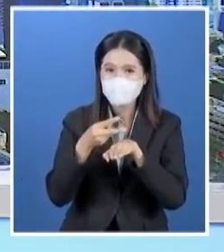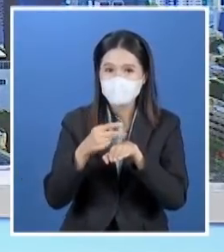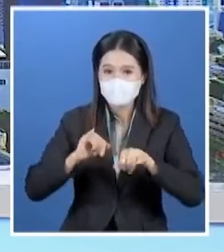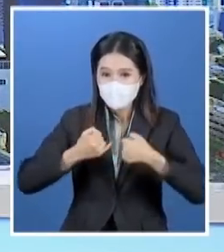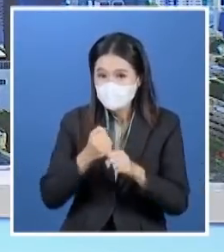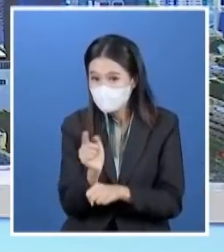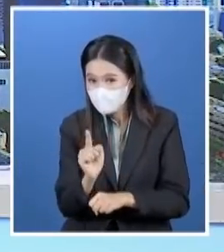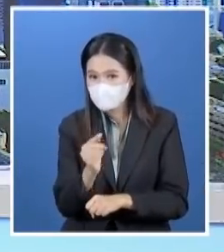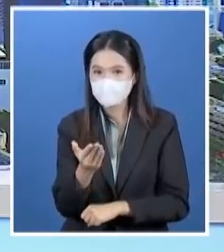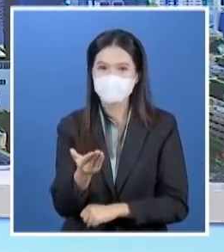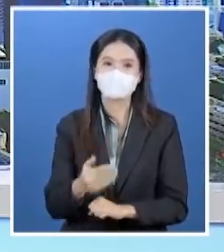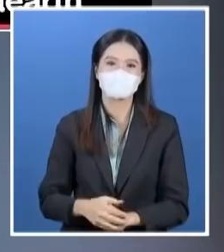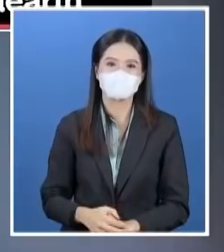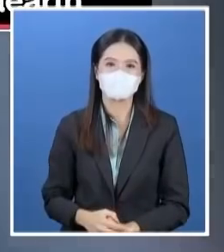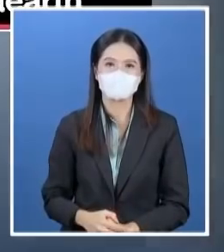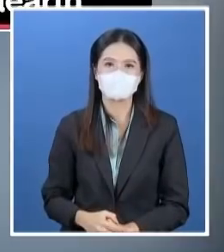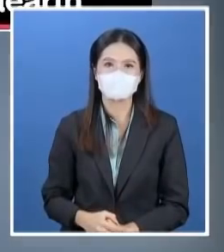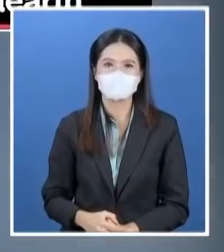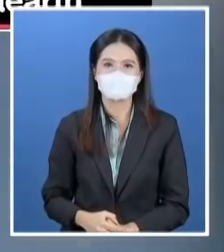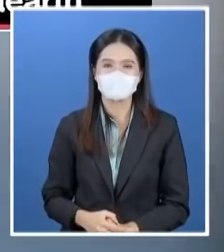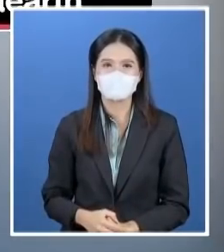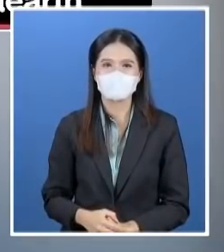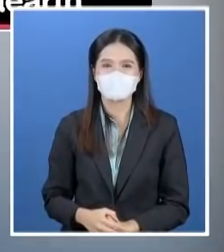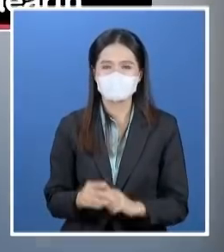ของมีปฏิกิริยาอย่างไร